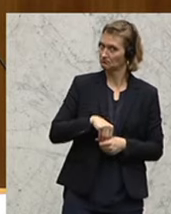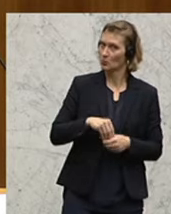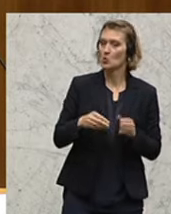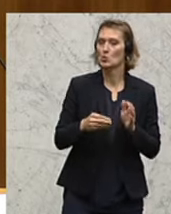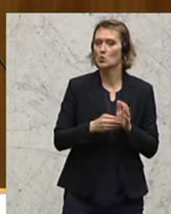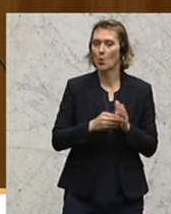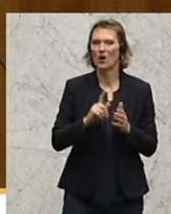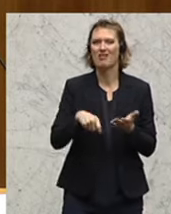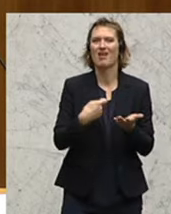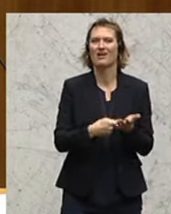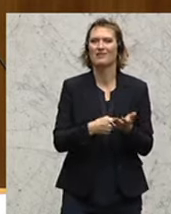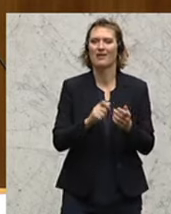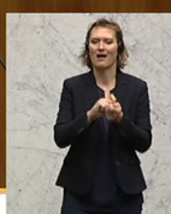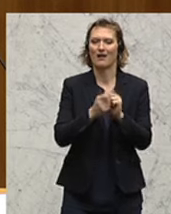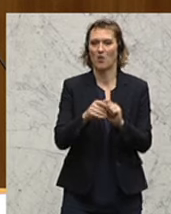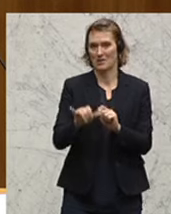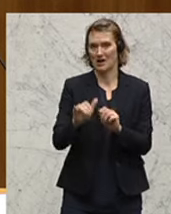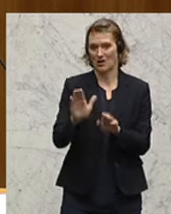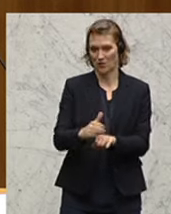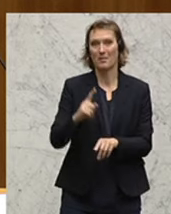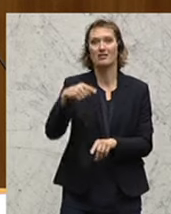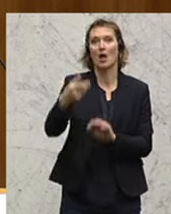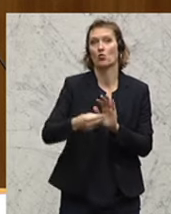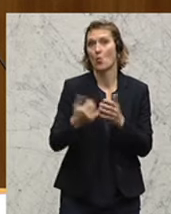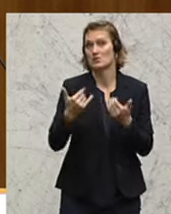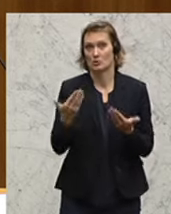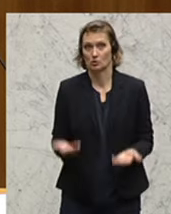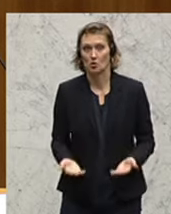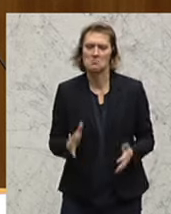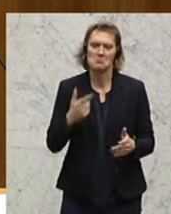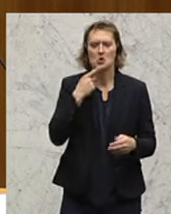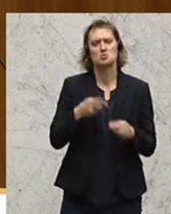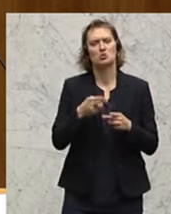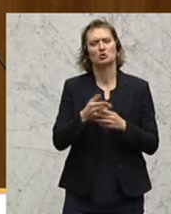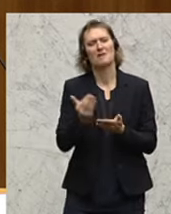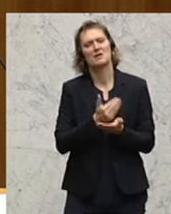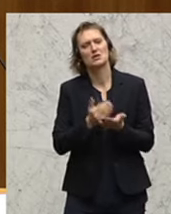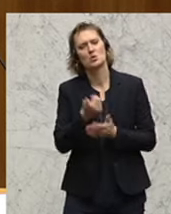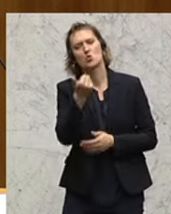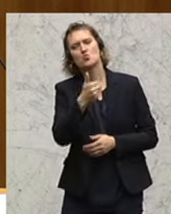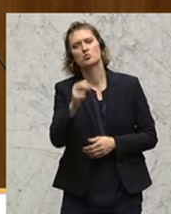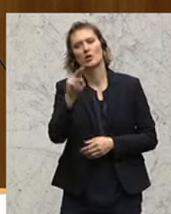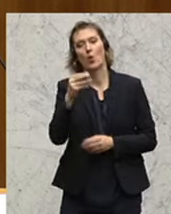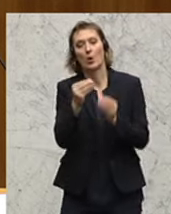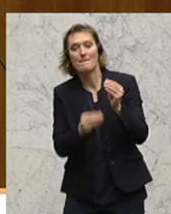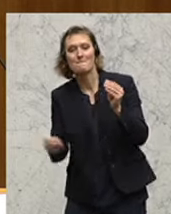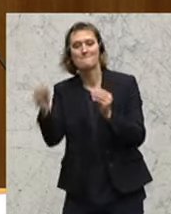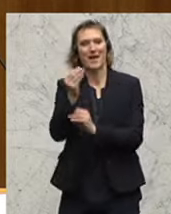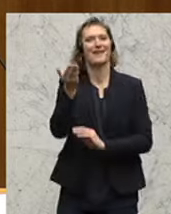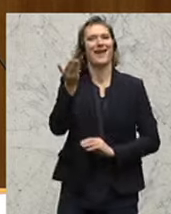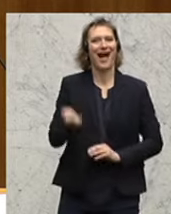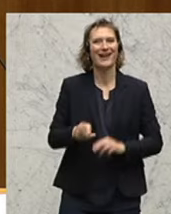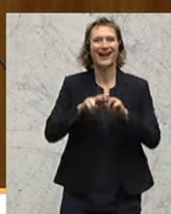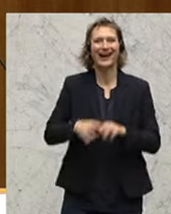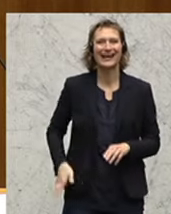auch nach der Tarifreform im Jänner wird es so sein, wenn ein Durchschnittsverdiener 100 Euro Gehaltserhöhung bekommt, dann